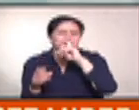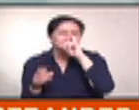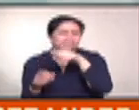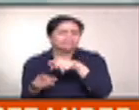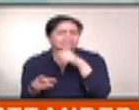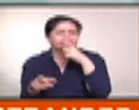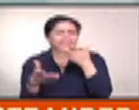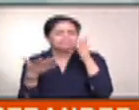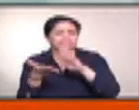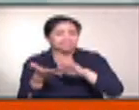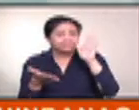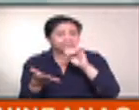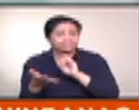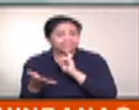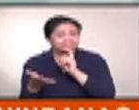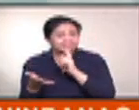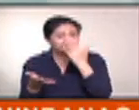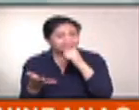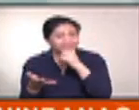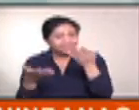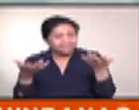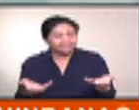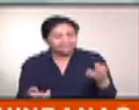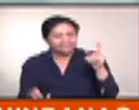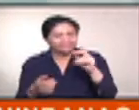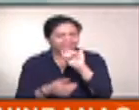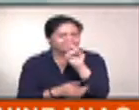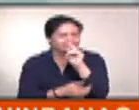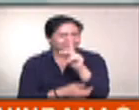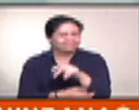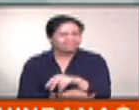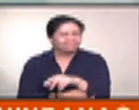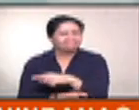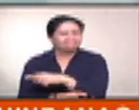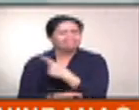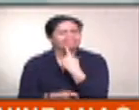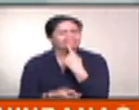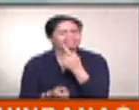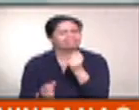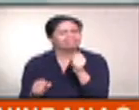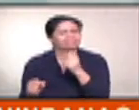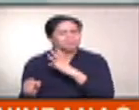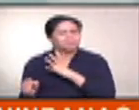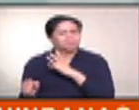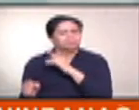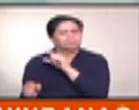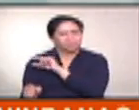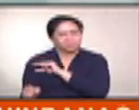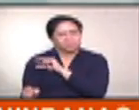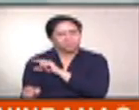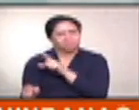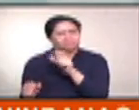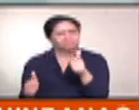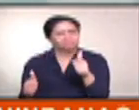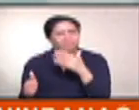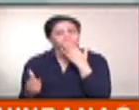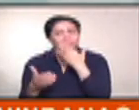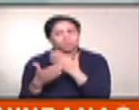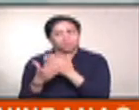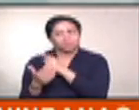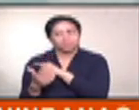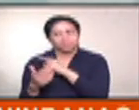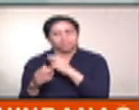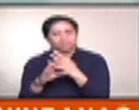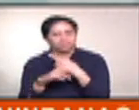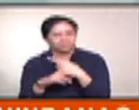ang mga baka lata per kilo. Sir, medyo ano pa naman po, magandang klase. Okay po, sir. Maganda naman po